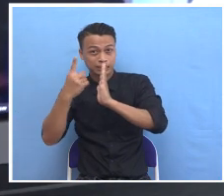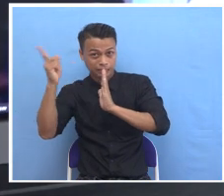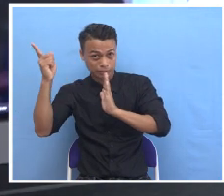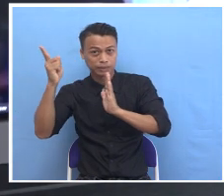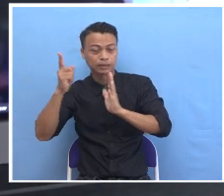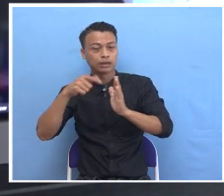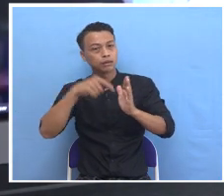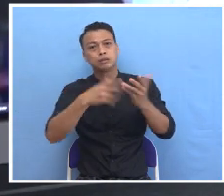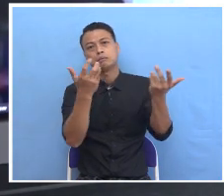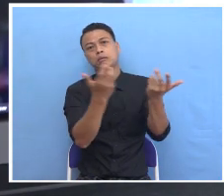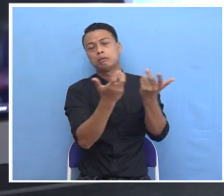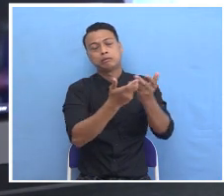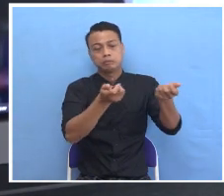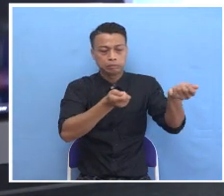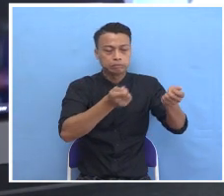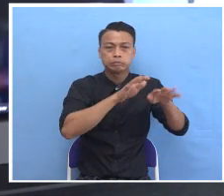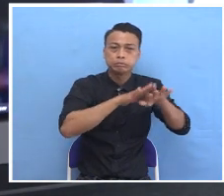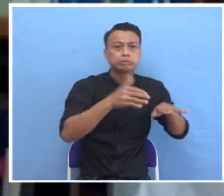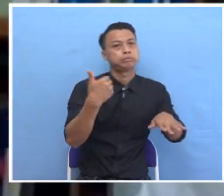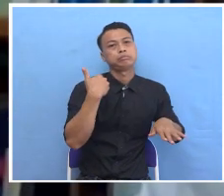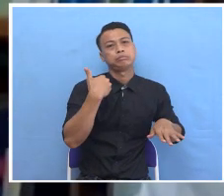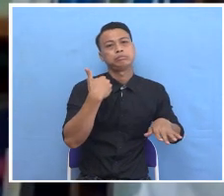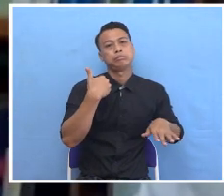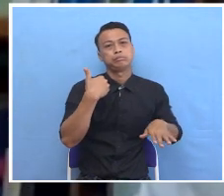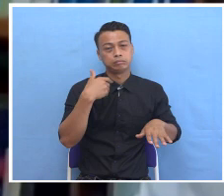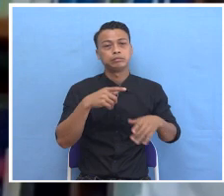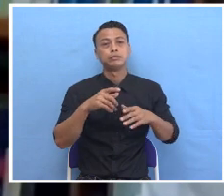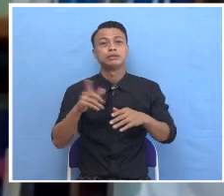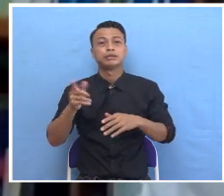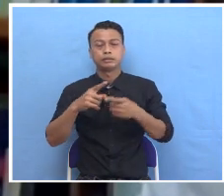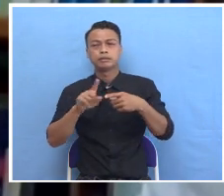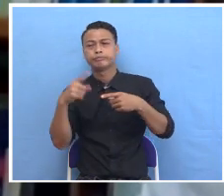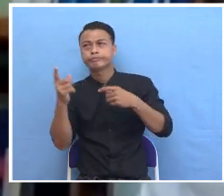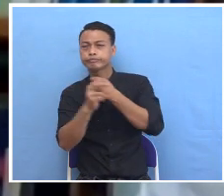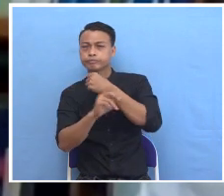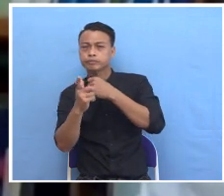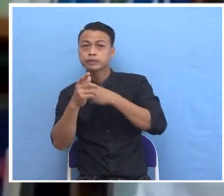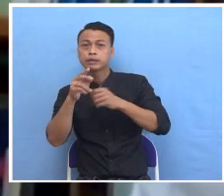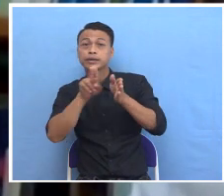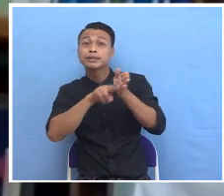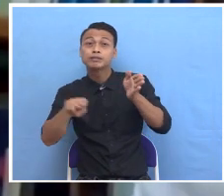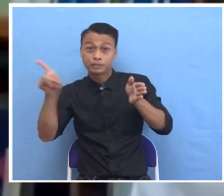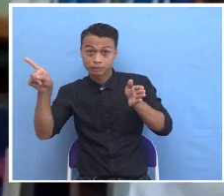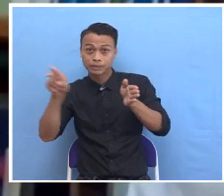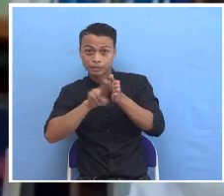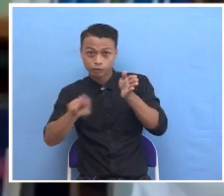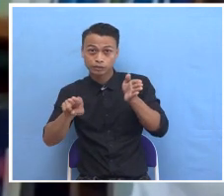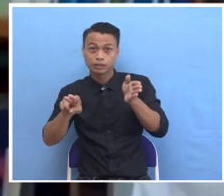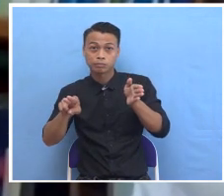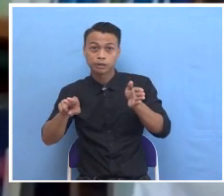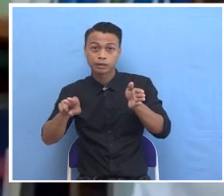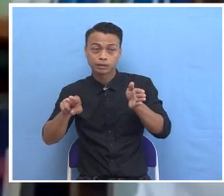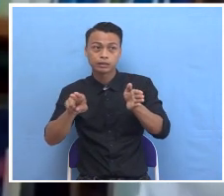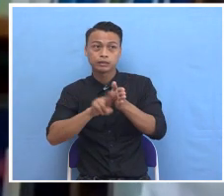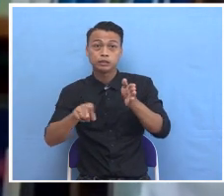ကိုင်သူလည်းပူးပေါင်းပြီးဆောင်ရွက်ဖူးတယ်။နှစ်ဖက်ပြည်တွင်းစစ်ရဲစဲရေးတီဦးတည်ချက်သွားတဲ့အတွက်ကက်ဘေးလ